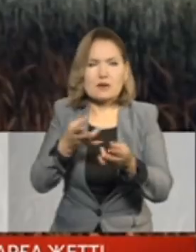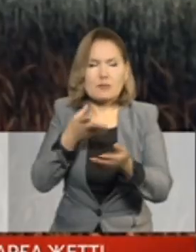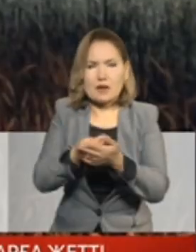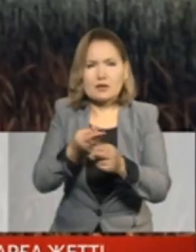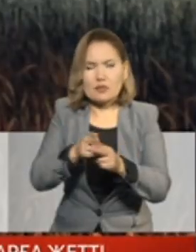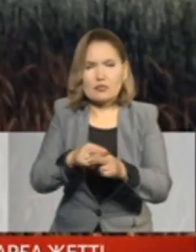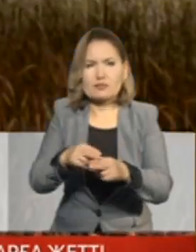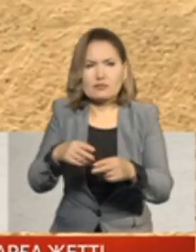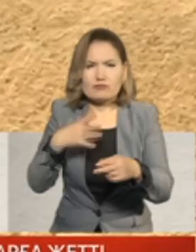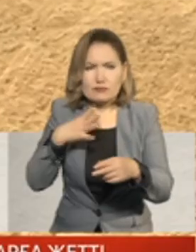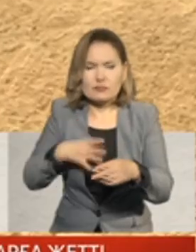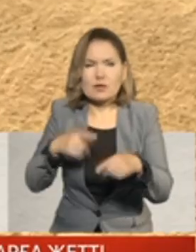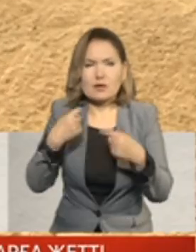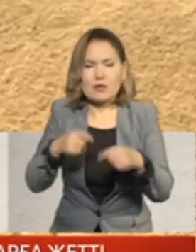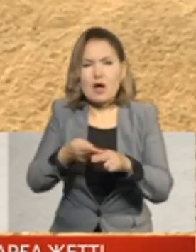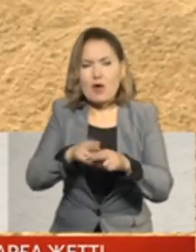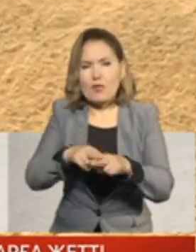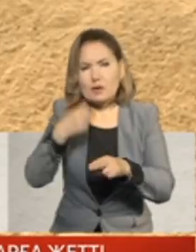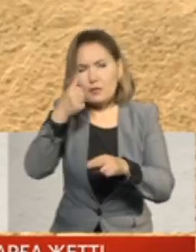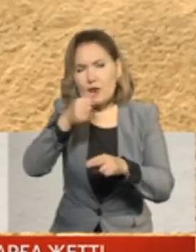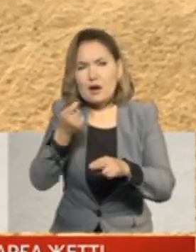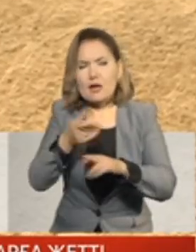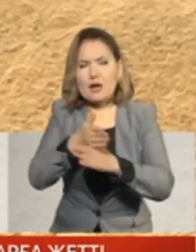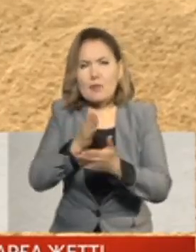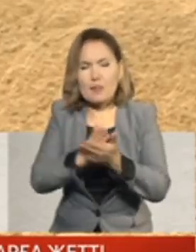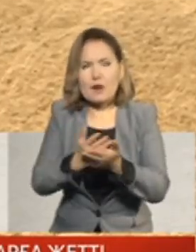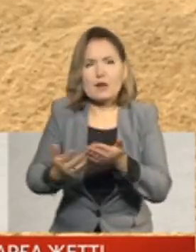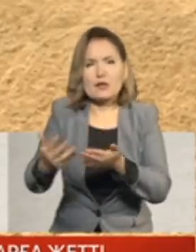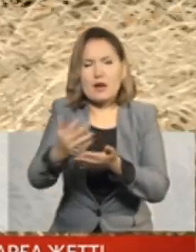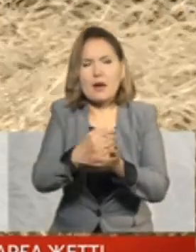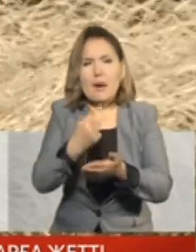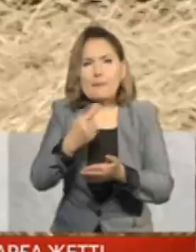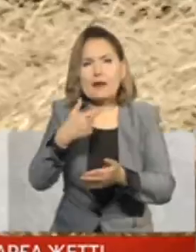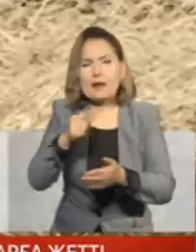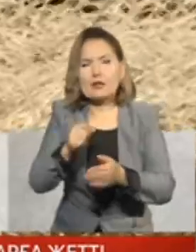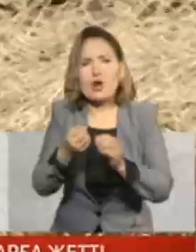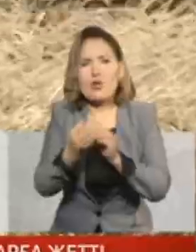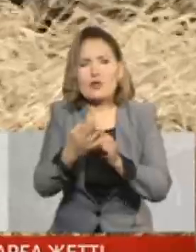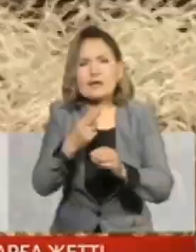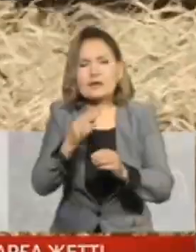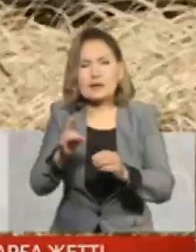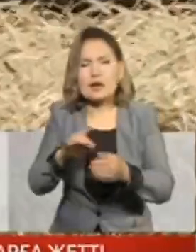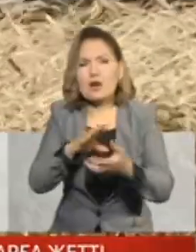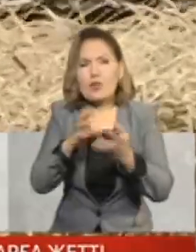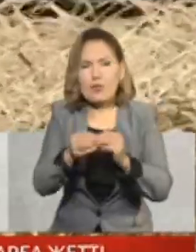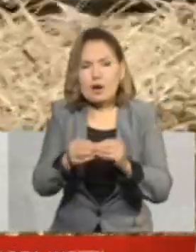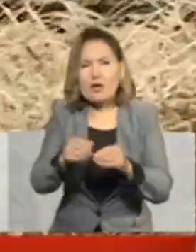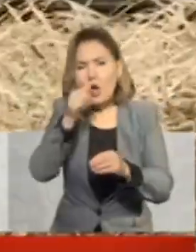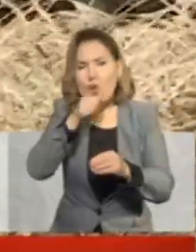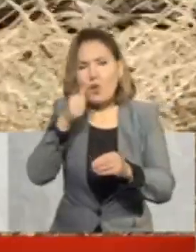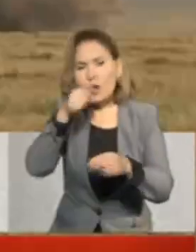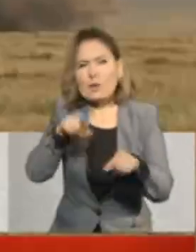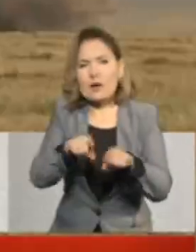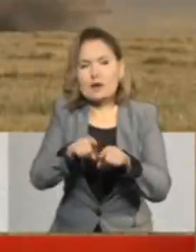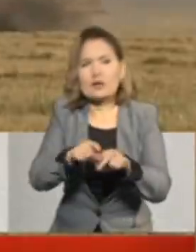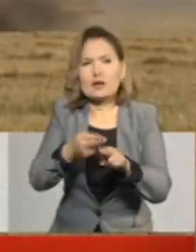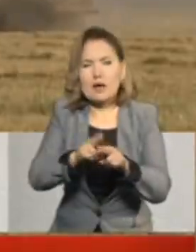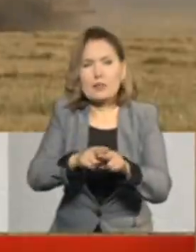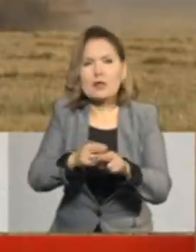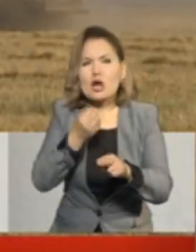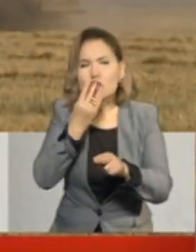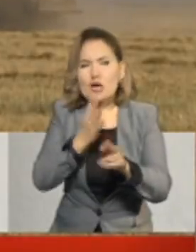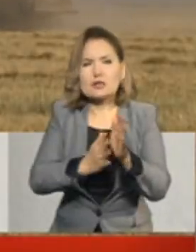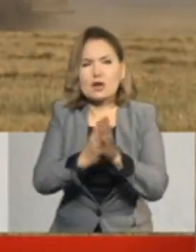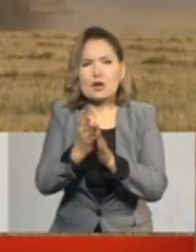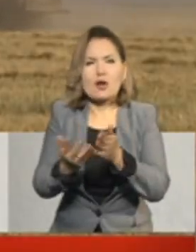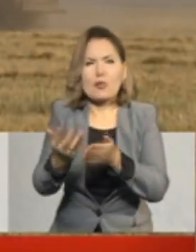Амал жоқ, сатып атырмыз. Биыл астықтың орташа өнімділігі гектарына 14 центнер. Яғни өткен жылмен салыстырғанда шығымы